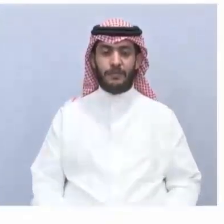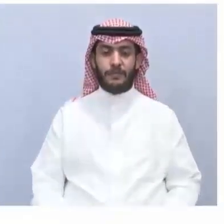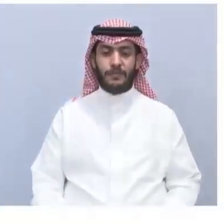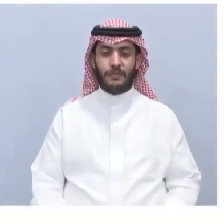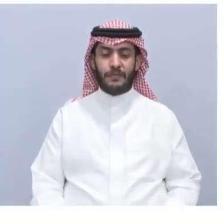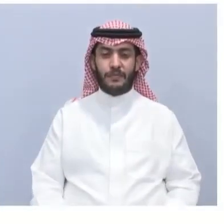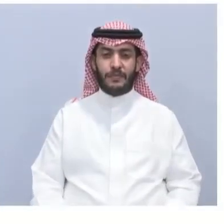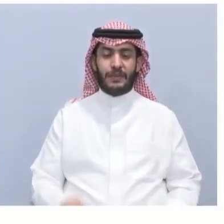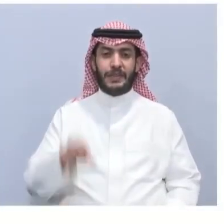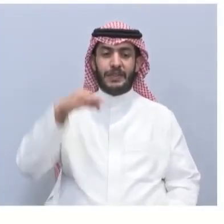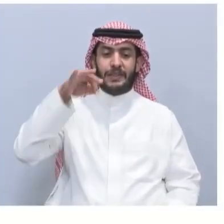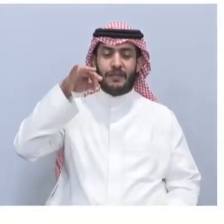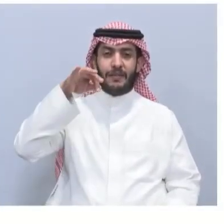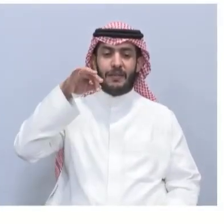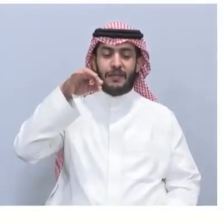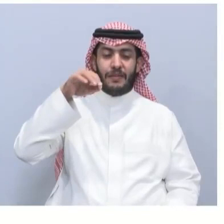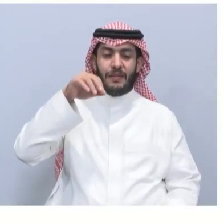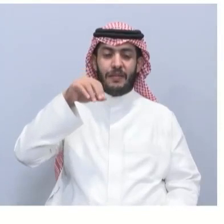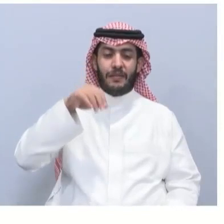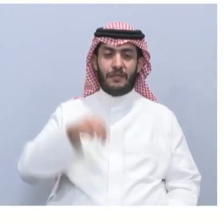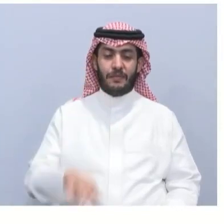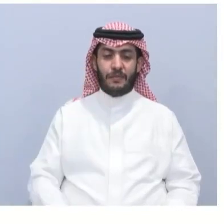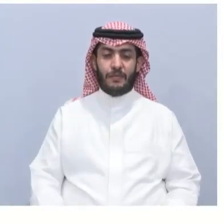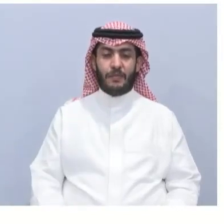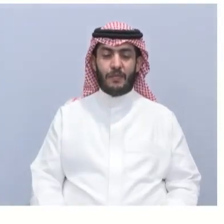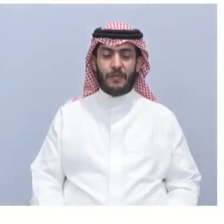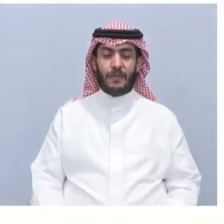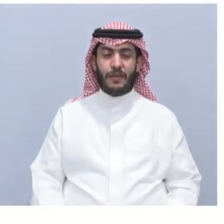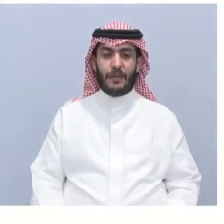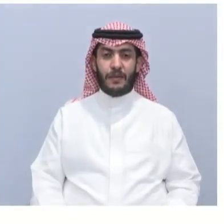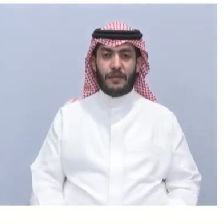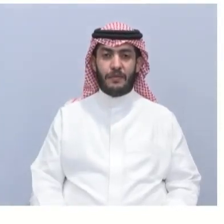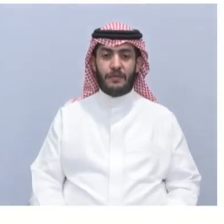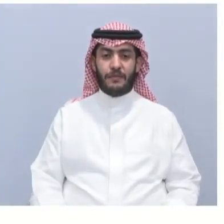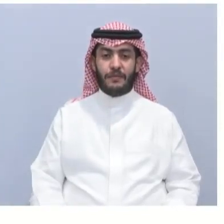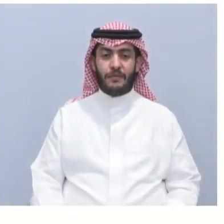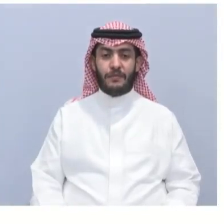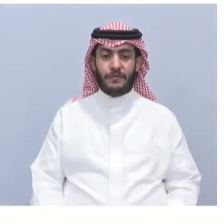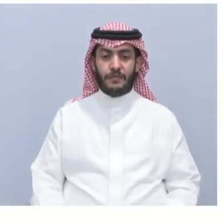هذه هي صفحه الفهارس وكما تشاهدون